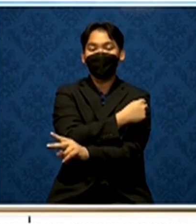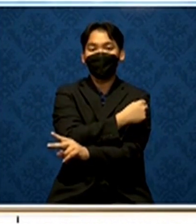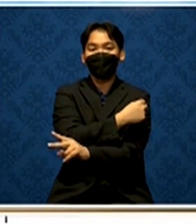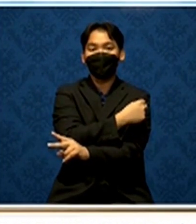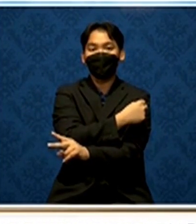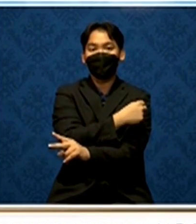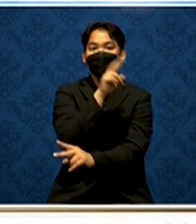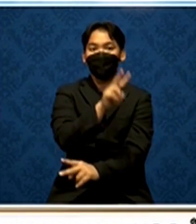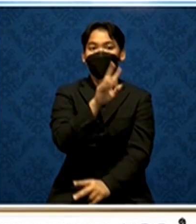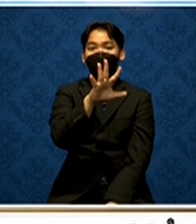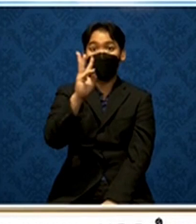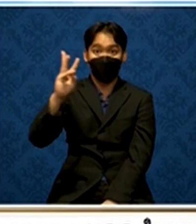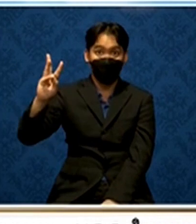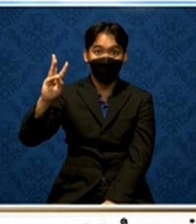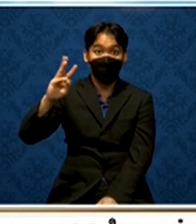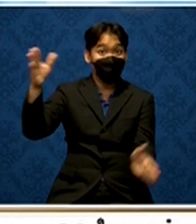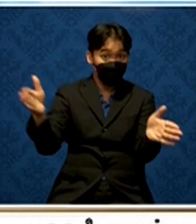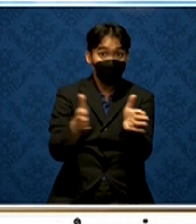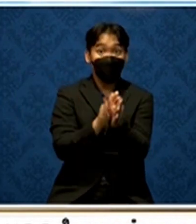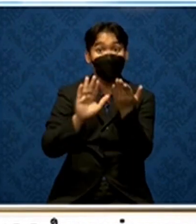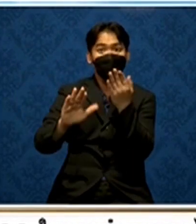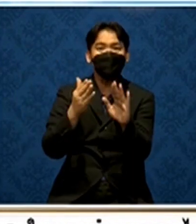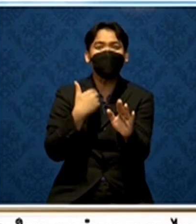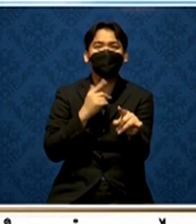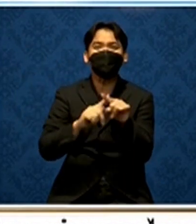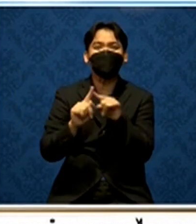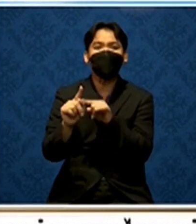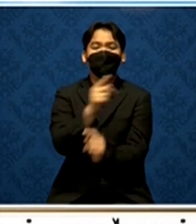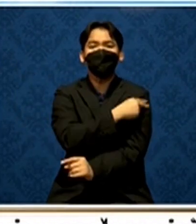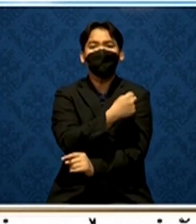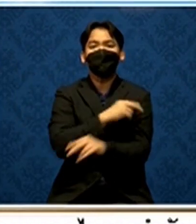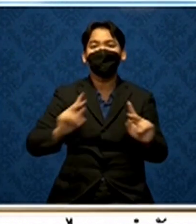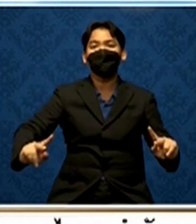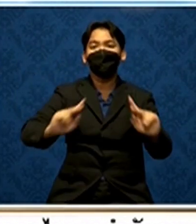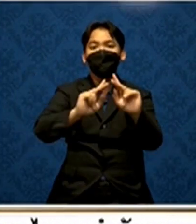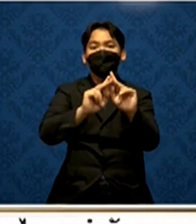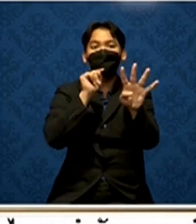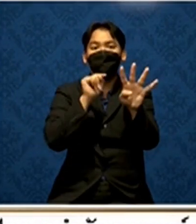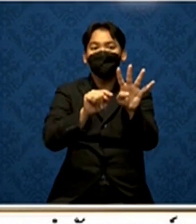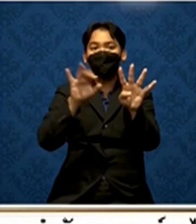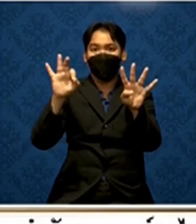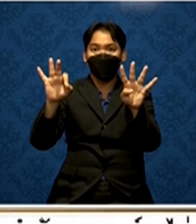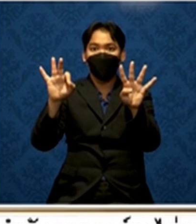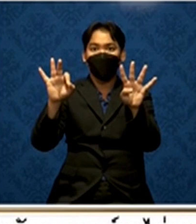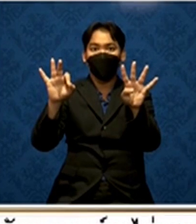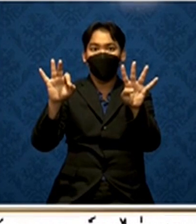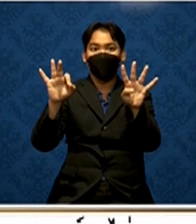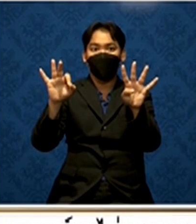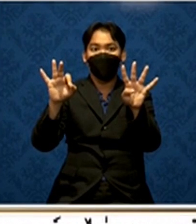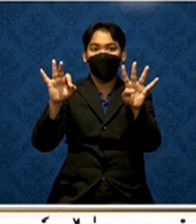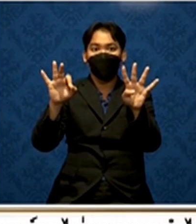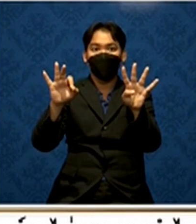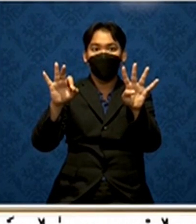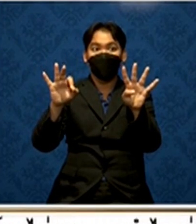ปี2566พบว่างบกระทรวงสาธารณสุขคิดเป็นร้อยละ 4.9 ลดลงเมื่อเ